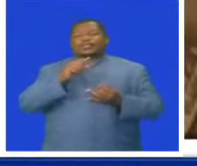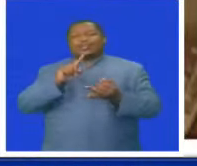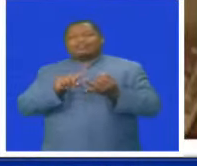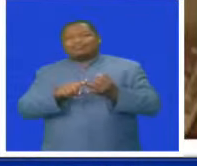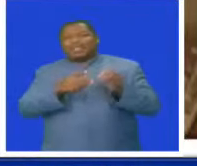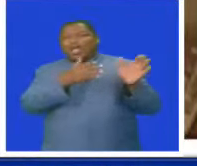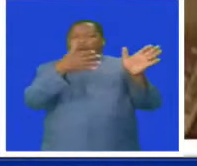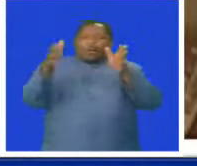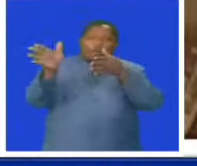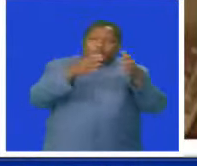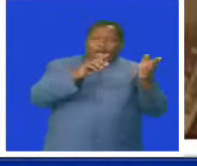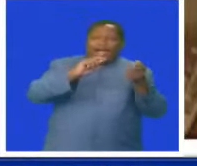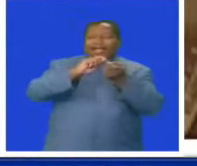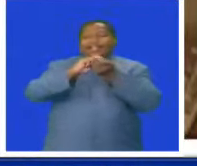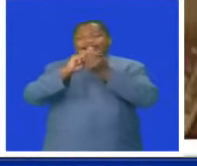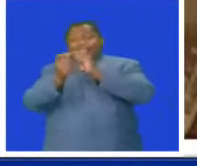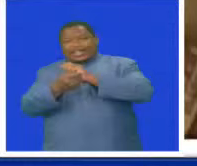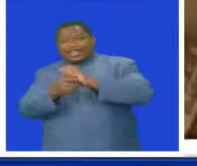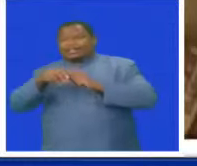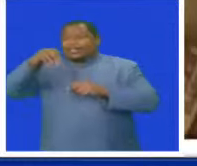emoyeni iwind